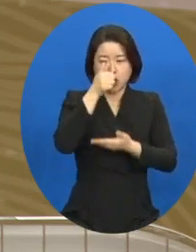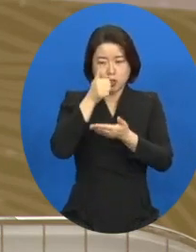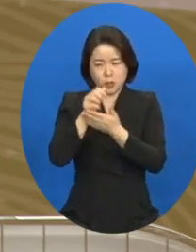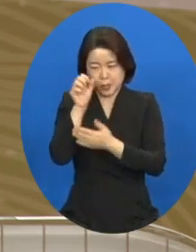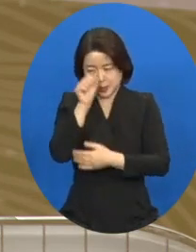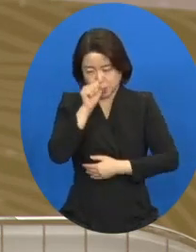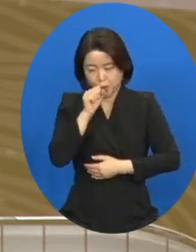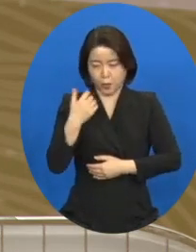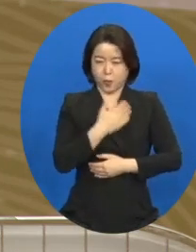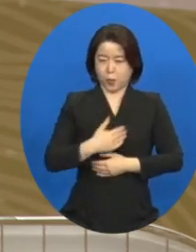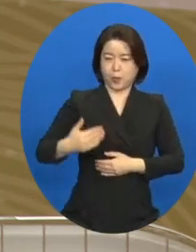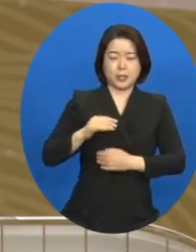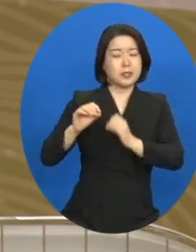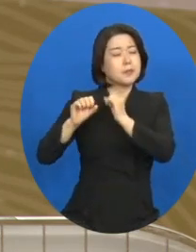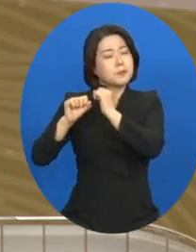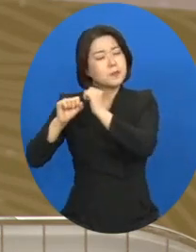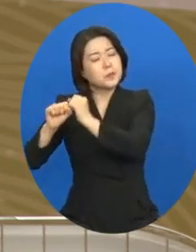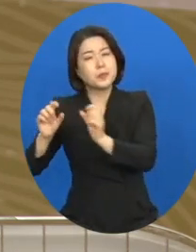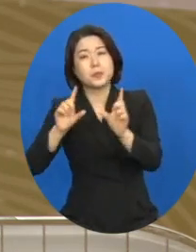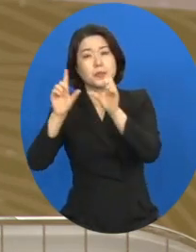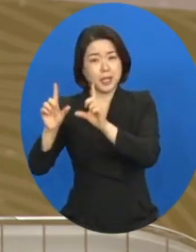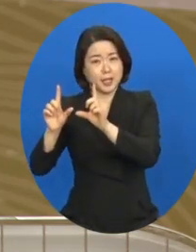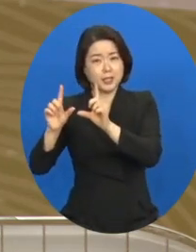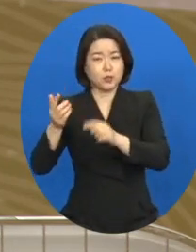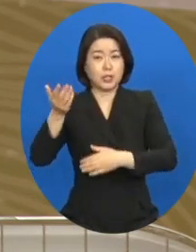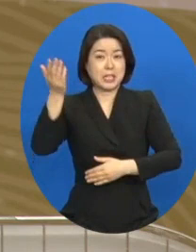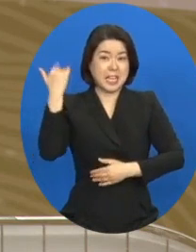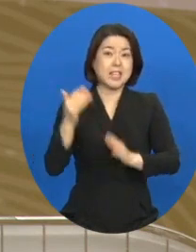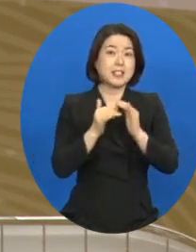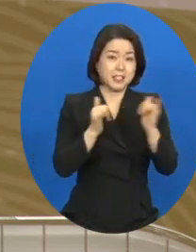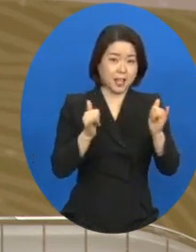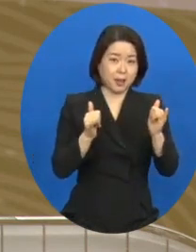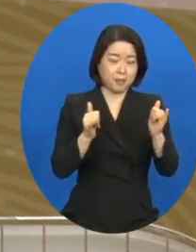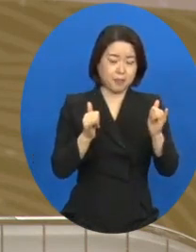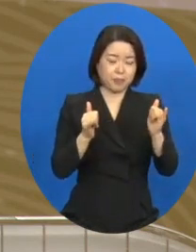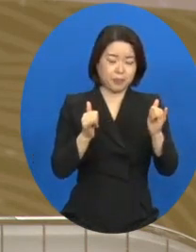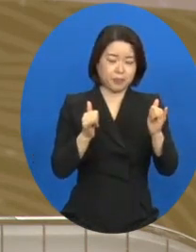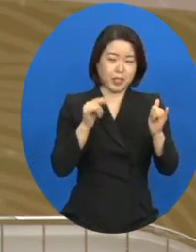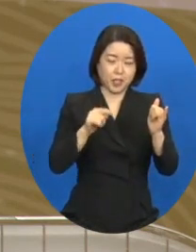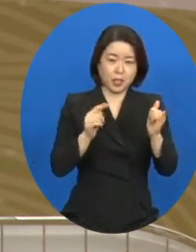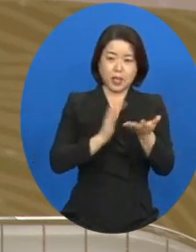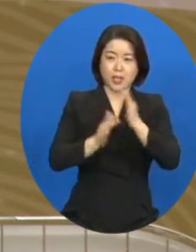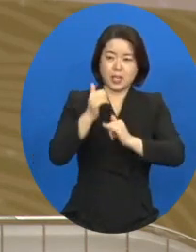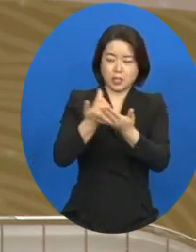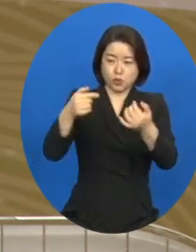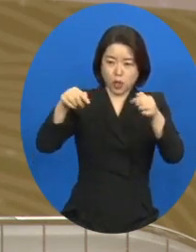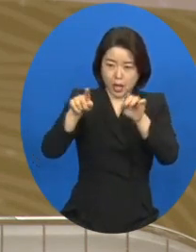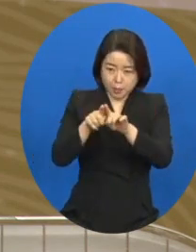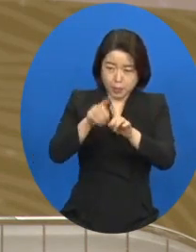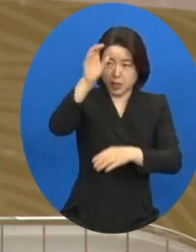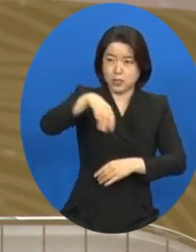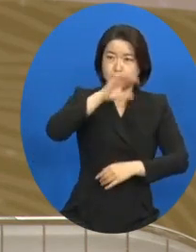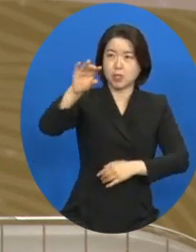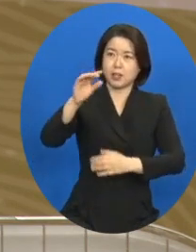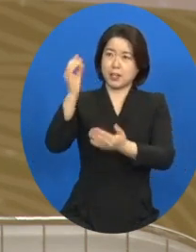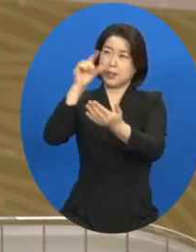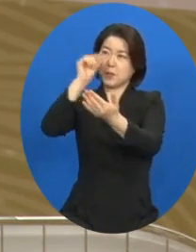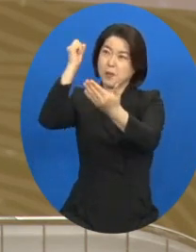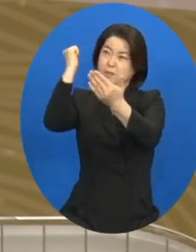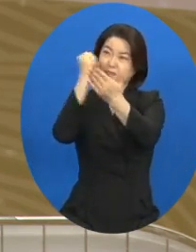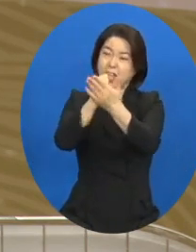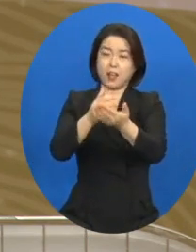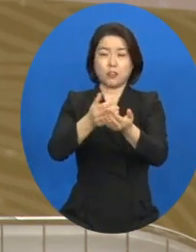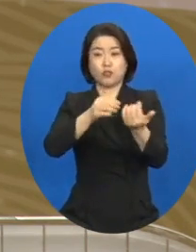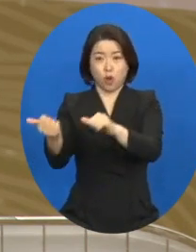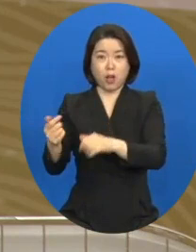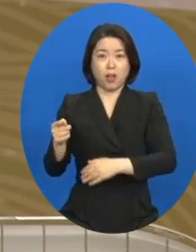그리고 육신에 끌려 사는 우리 옛사람이 예수님과 함께 십자가에서 죽고 이제는